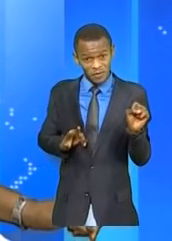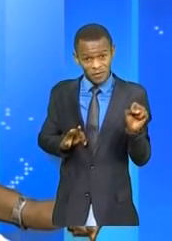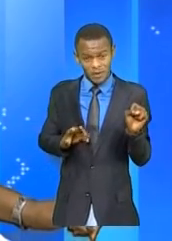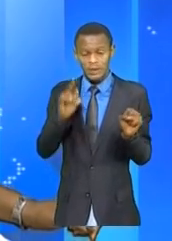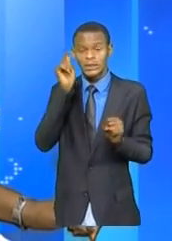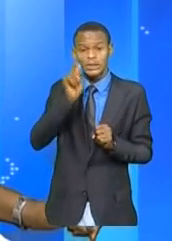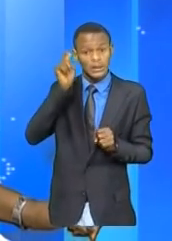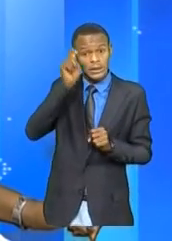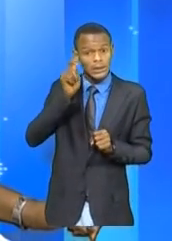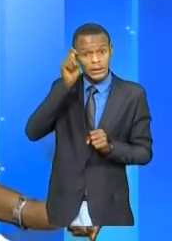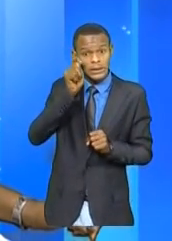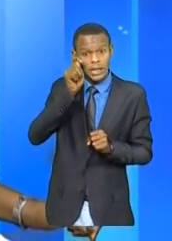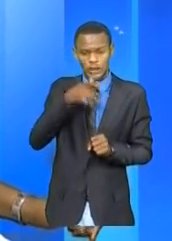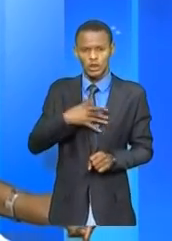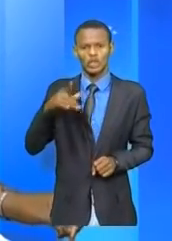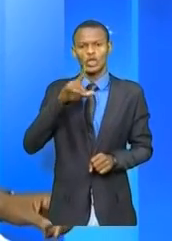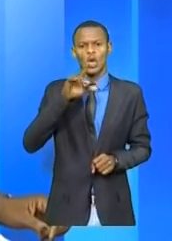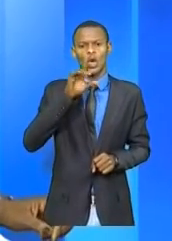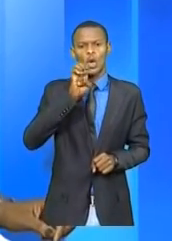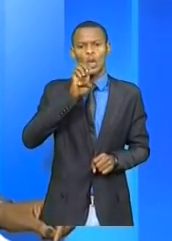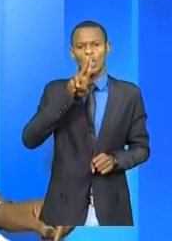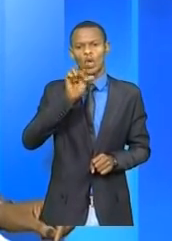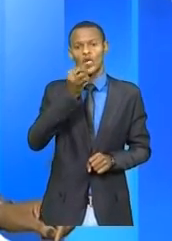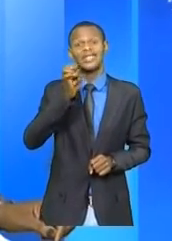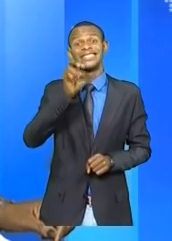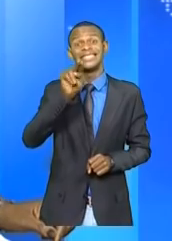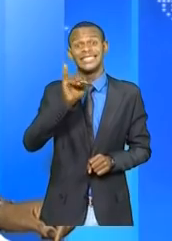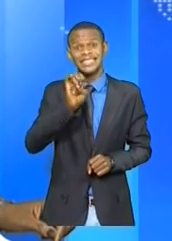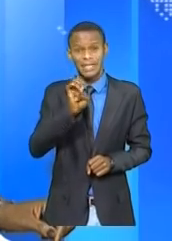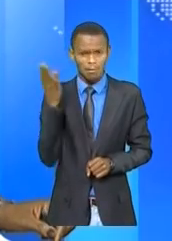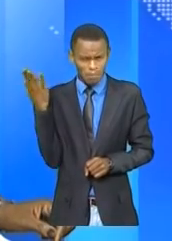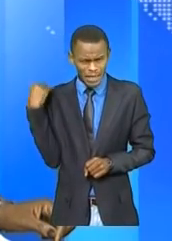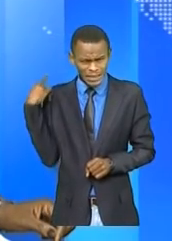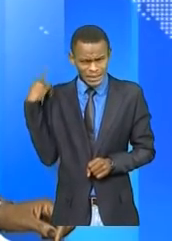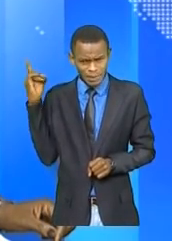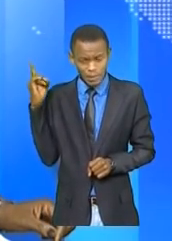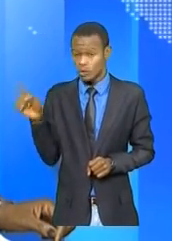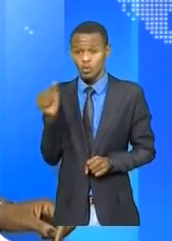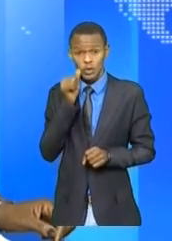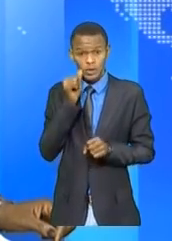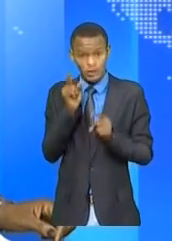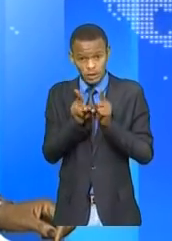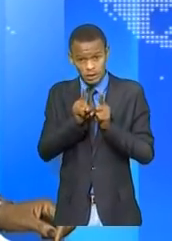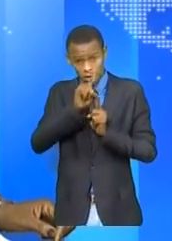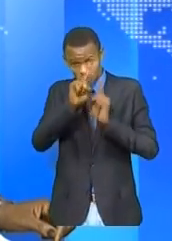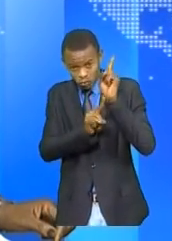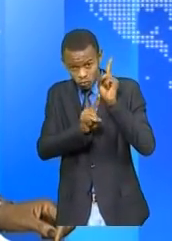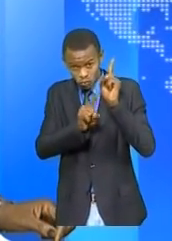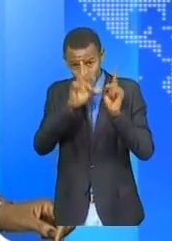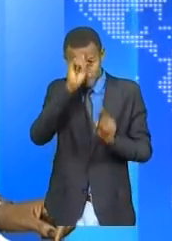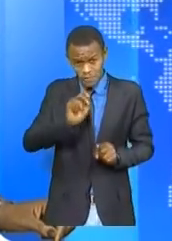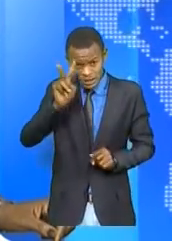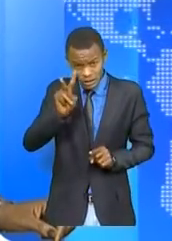tante paternelle du président de la République et sœur de feu Étienne Tshisekedi Wamulumba, a été inhumée cet après-midi